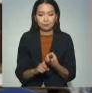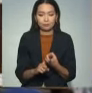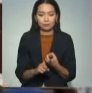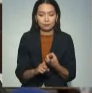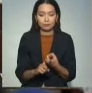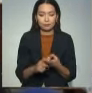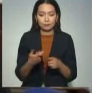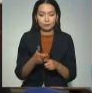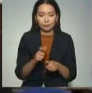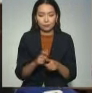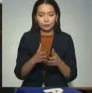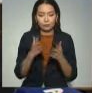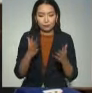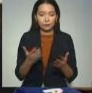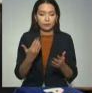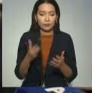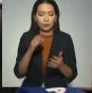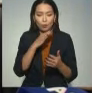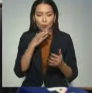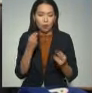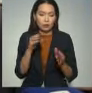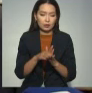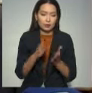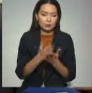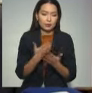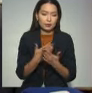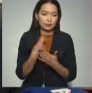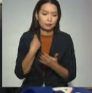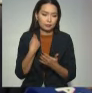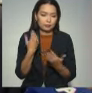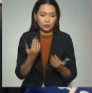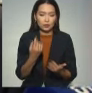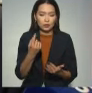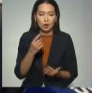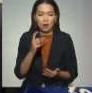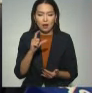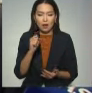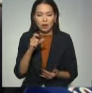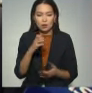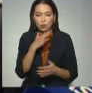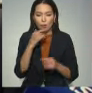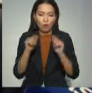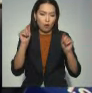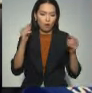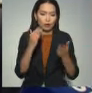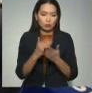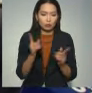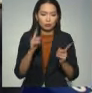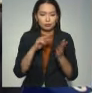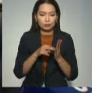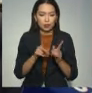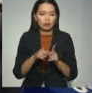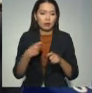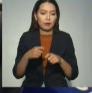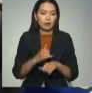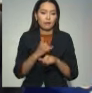Это будет более разумно уже с точки зрения вложений. Например, в Великобритании мы строим более чем одну АЭС. Это в будущем даст людям возможность планировать инвестиции в